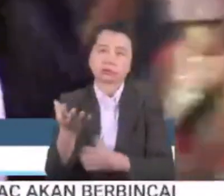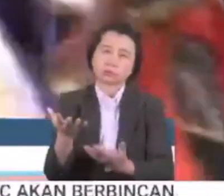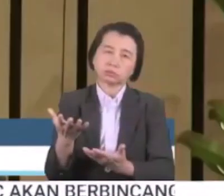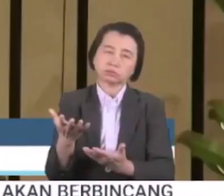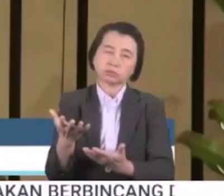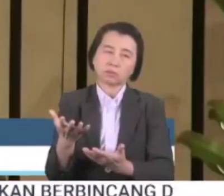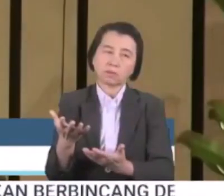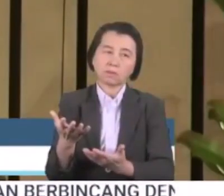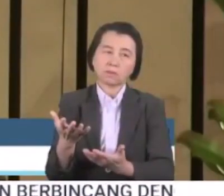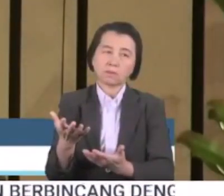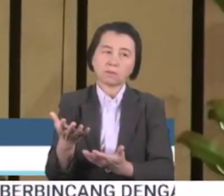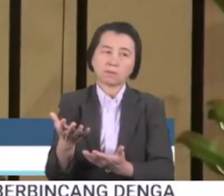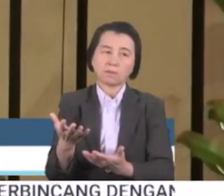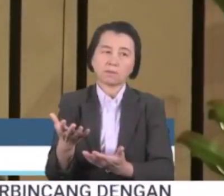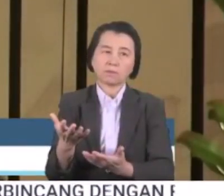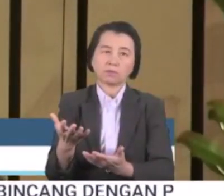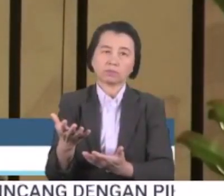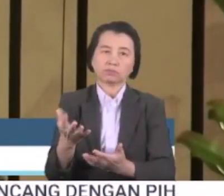segi